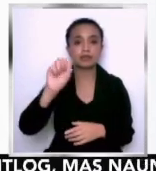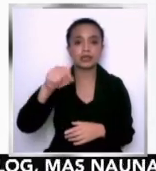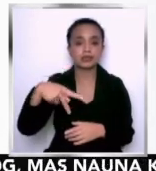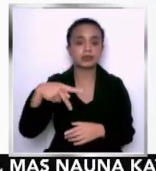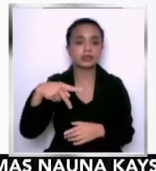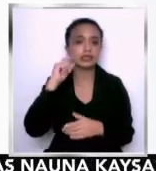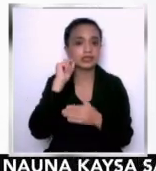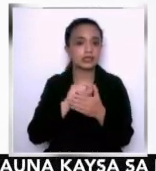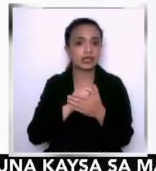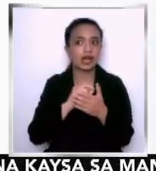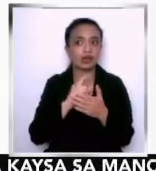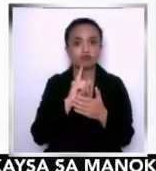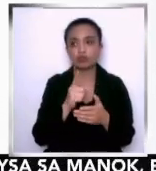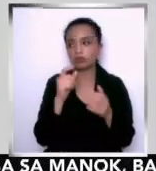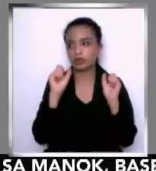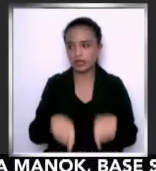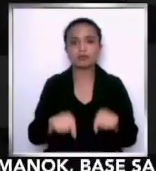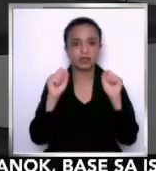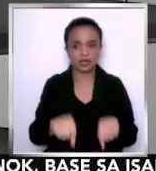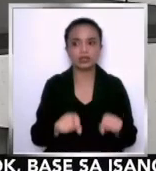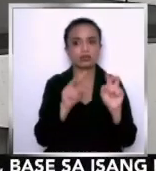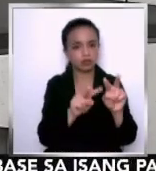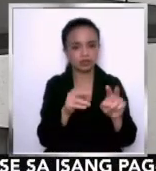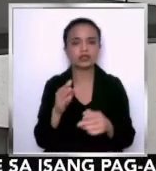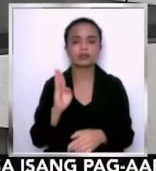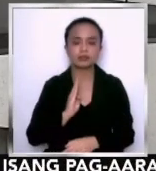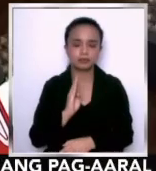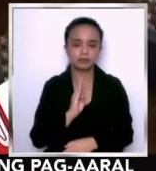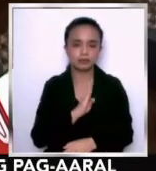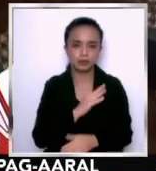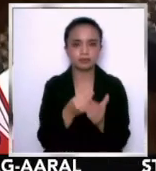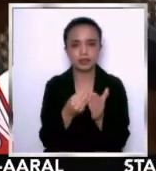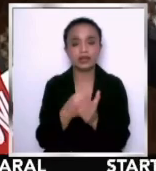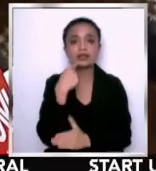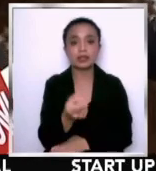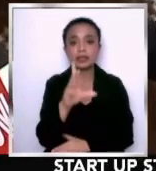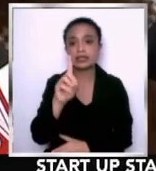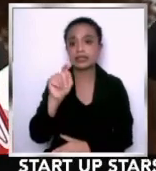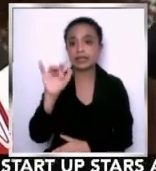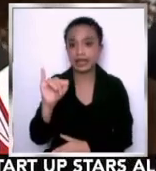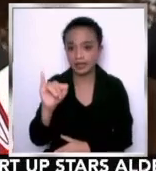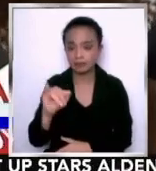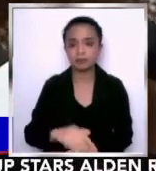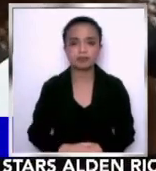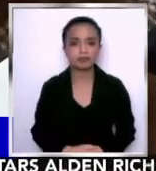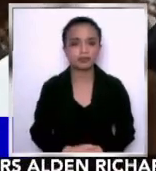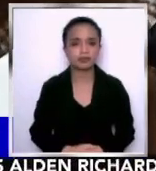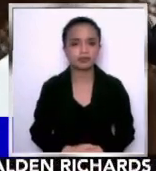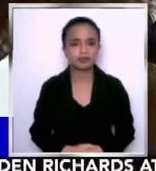kaya kakayanin nito ang hakbang na ito ng Monetary Board. Ayon pa sa DTI, it would slow down the growth of the economy.